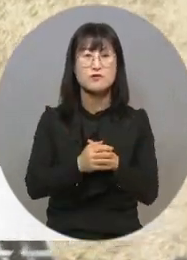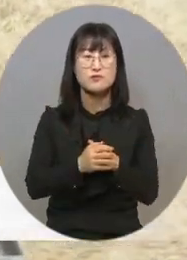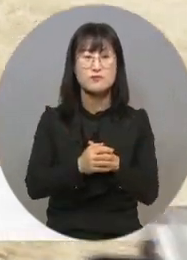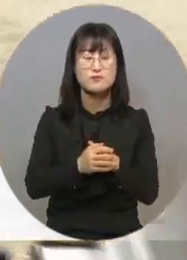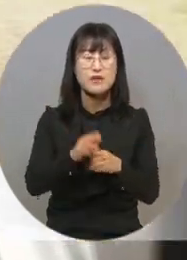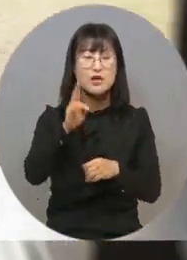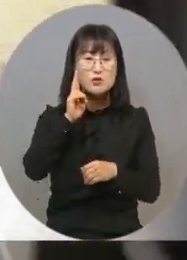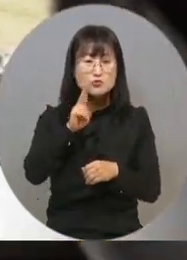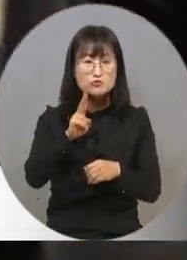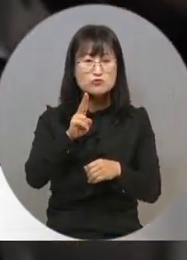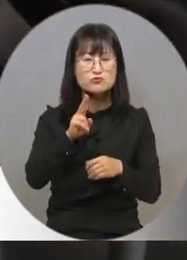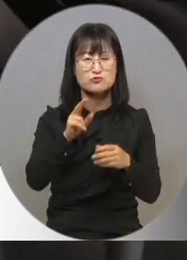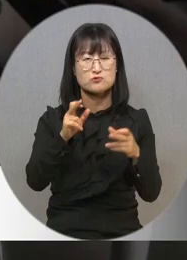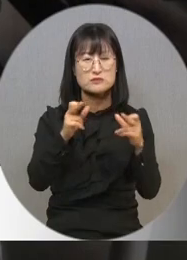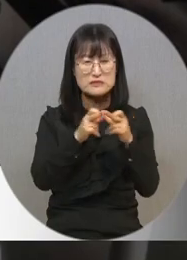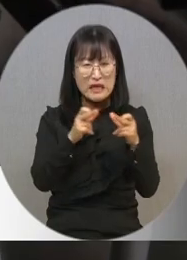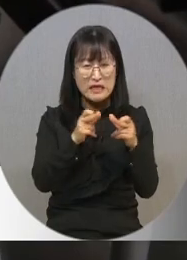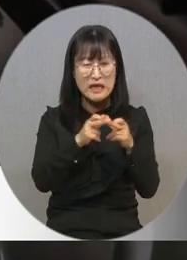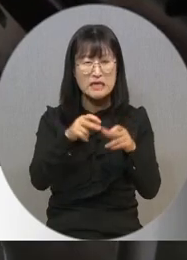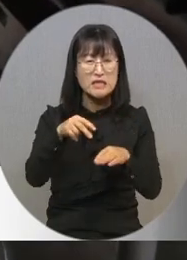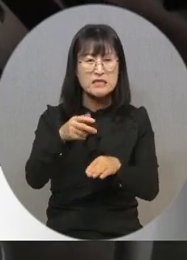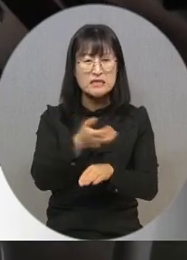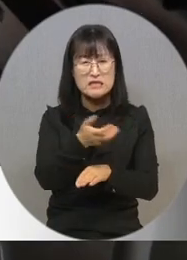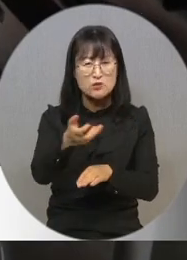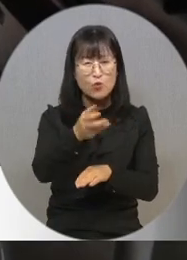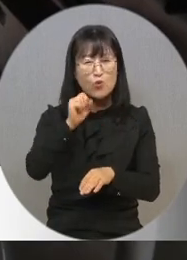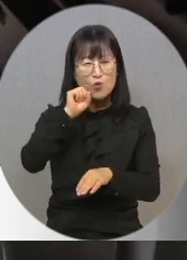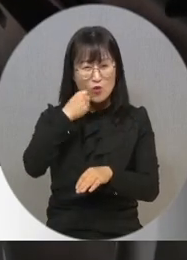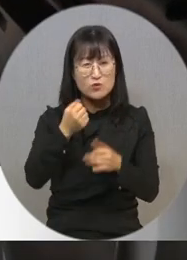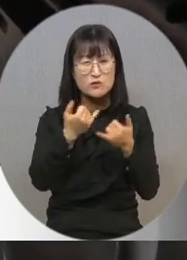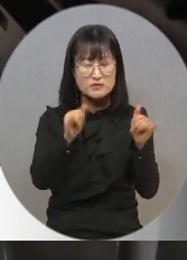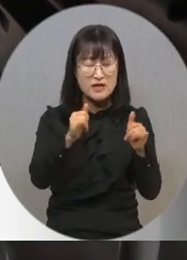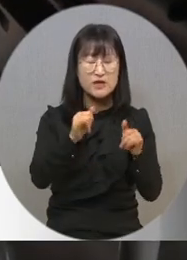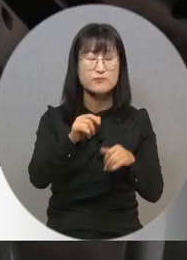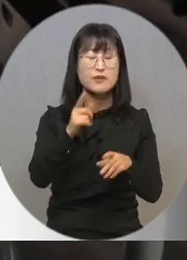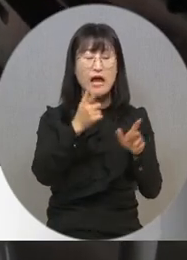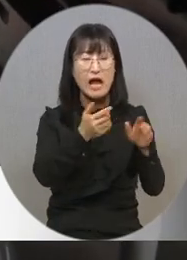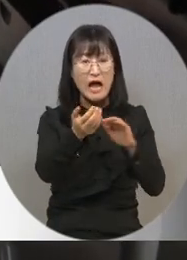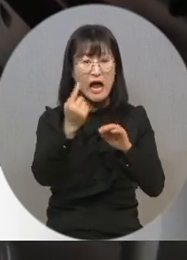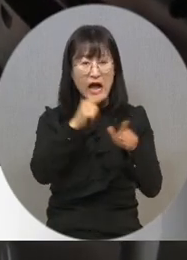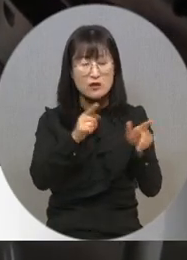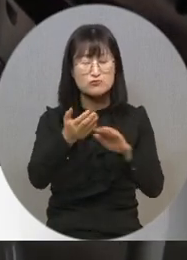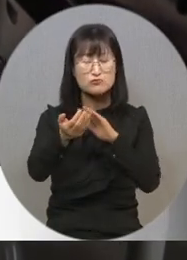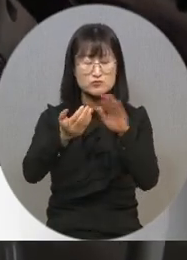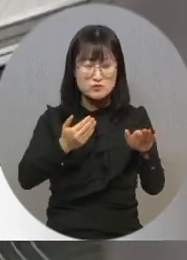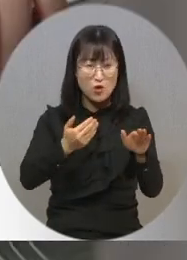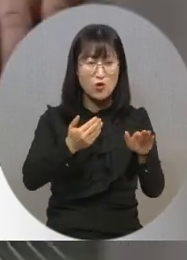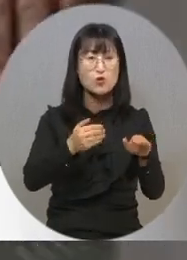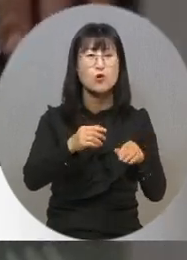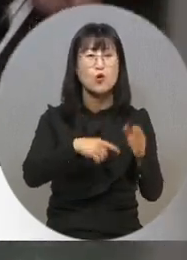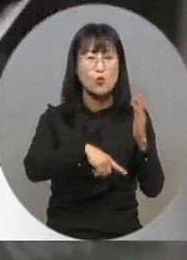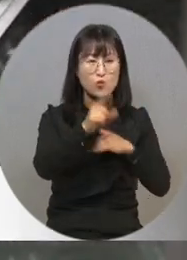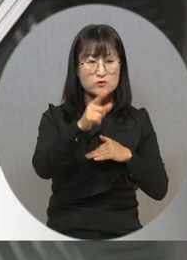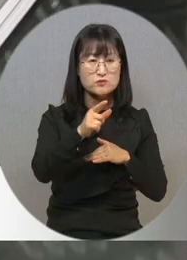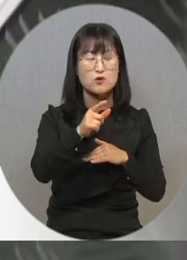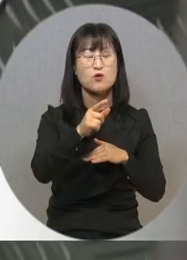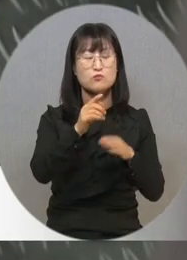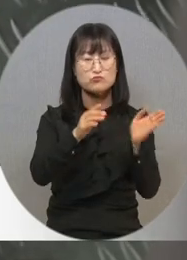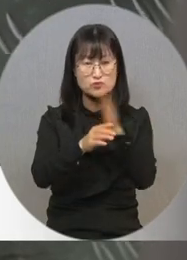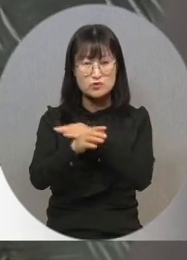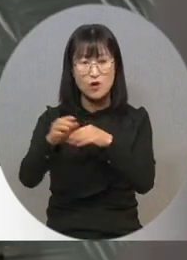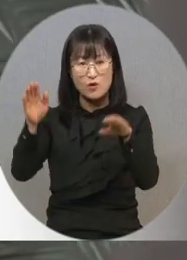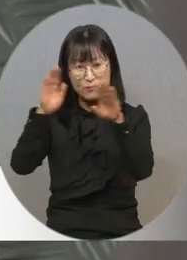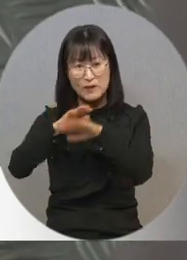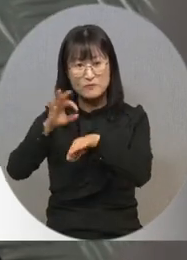중증 보행장애인으로 이용을 희망하는 하루 전 매일 오전 7시부터 오후 10시까지 교통약자